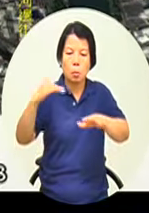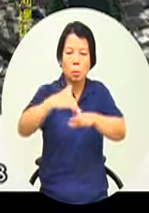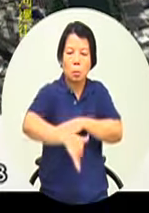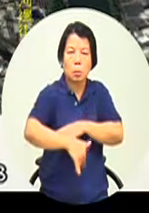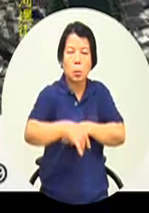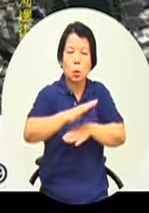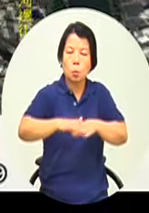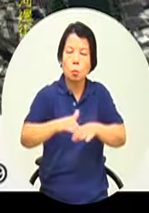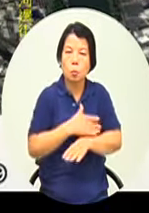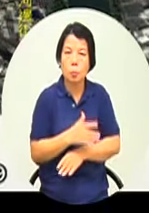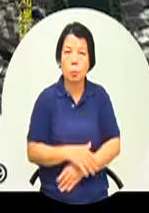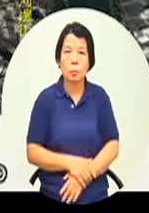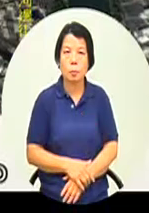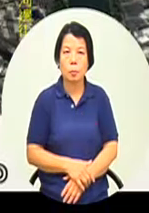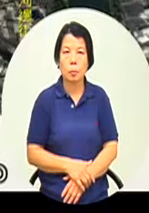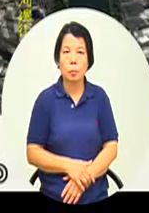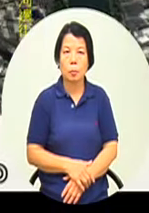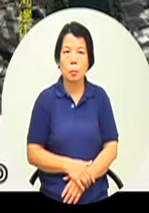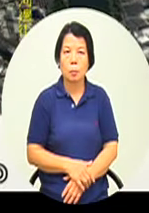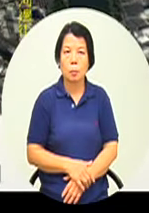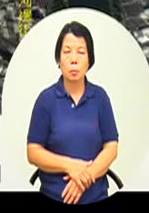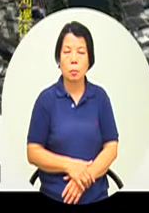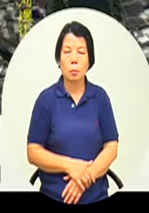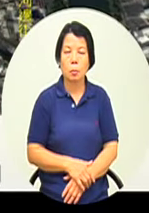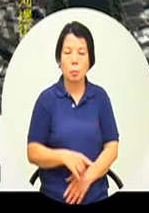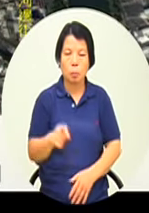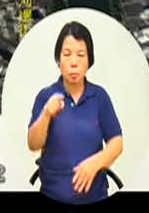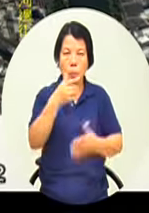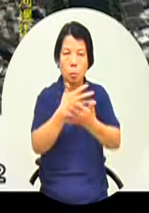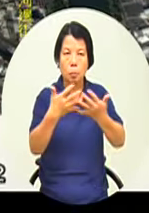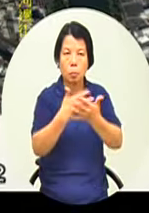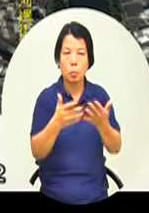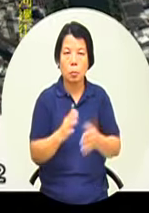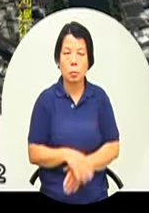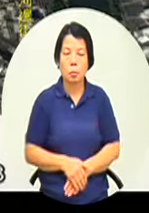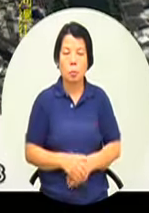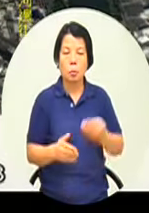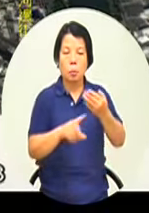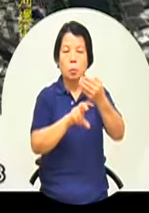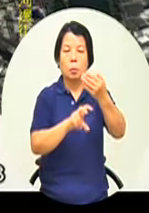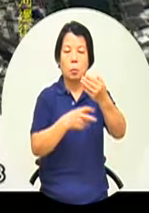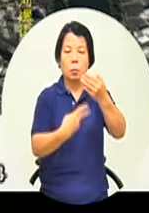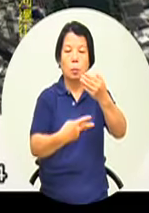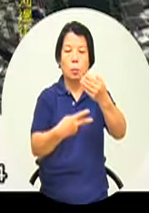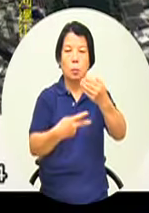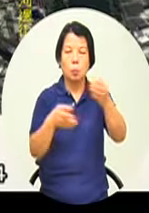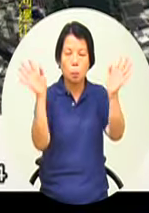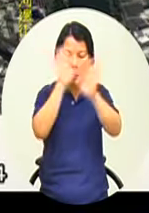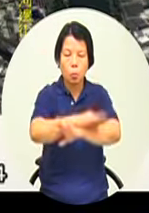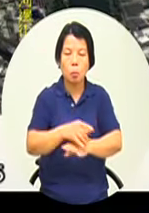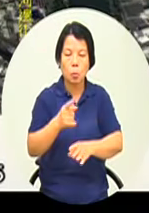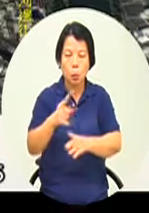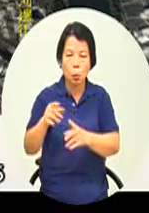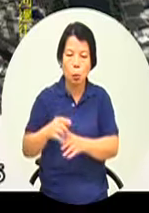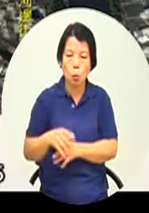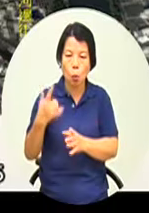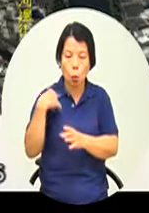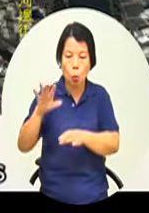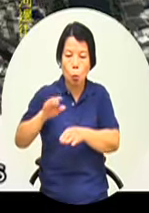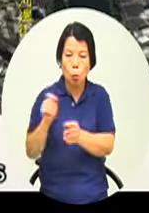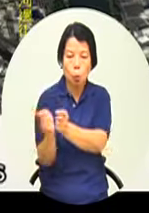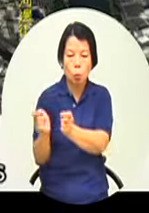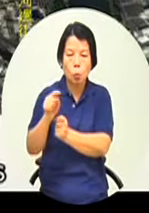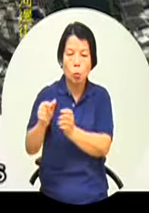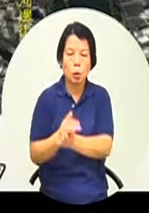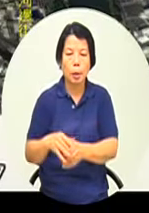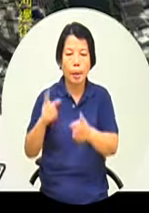会不会进来？对不对？这张图是我9月2号那一天晚上，我刚好在旁边参加一个庙